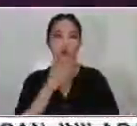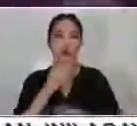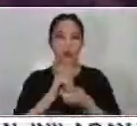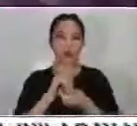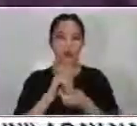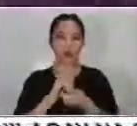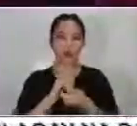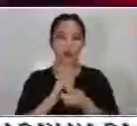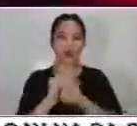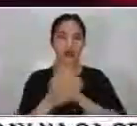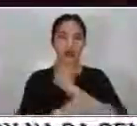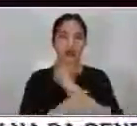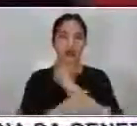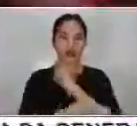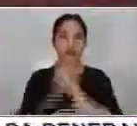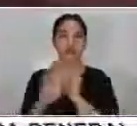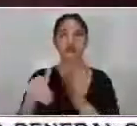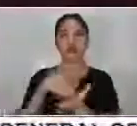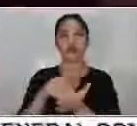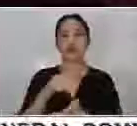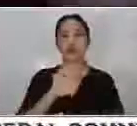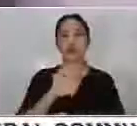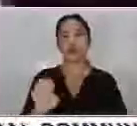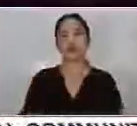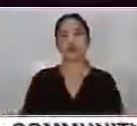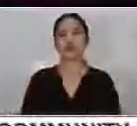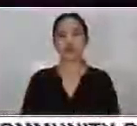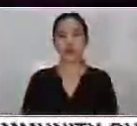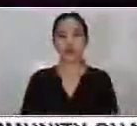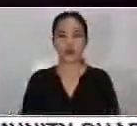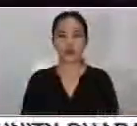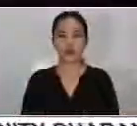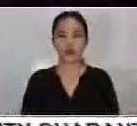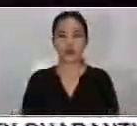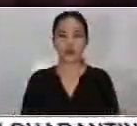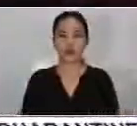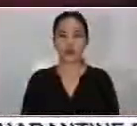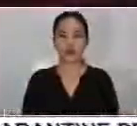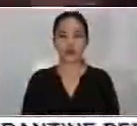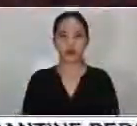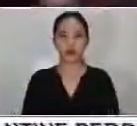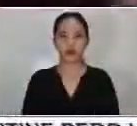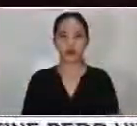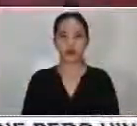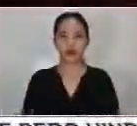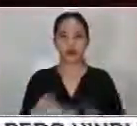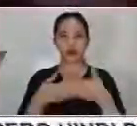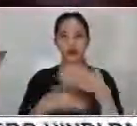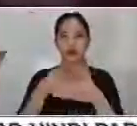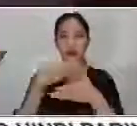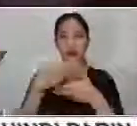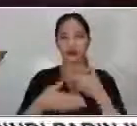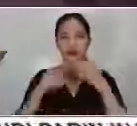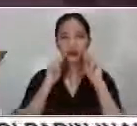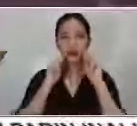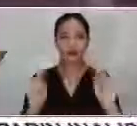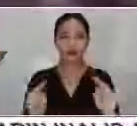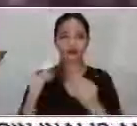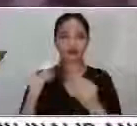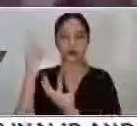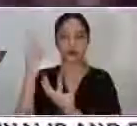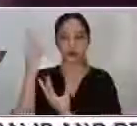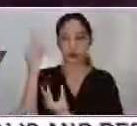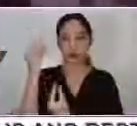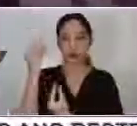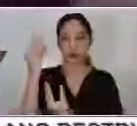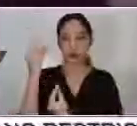Israelis. Nananawagan naman ang Britanya ng ceasefire sa magkabilang kampo. Pero ayon kay Israel Prime Minister Benjamin